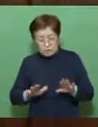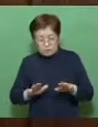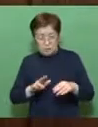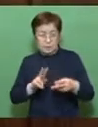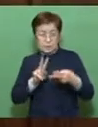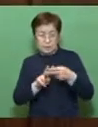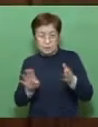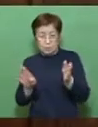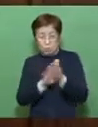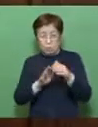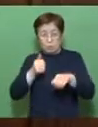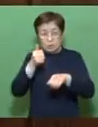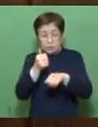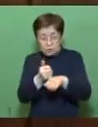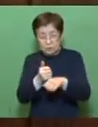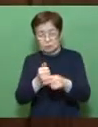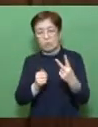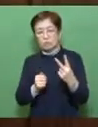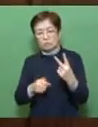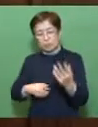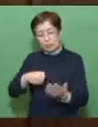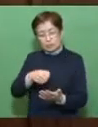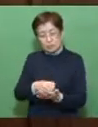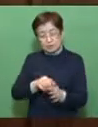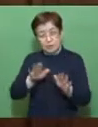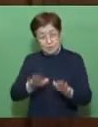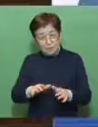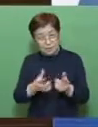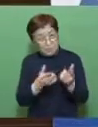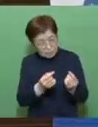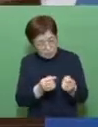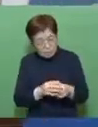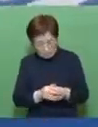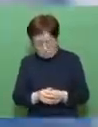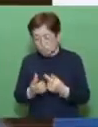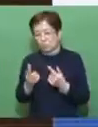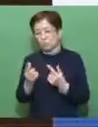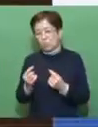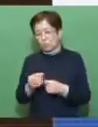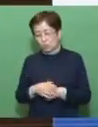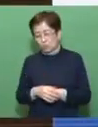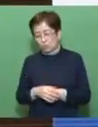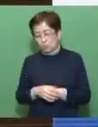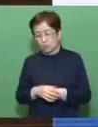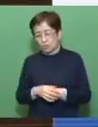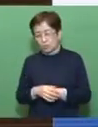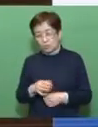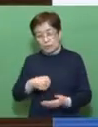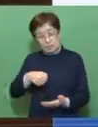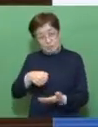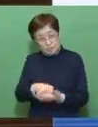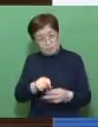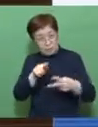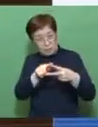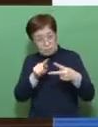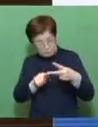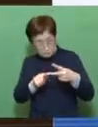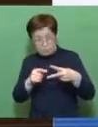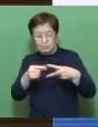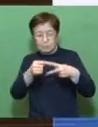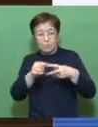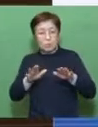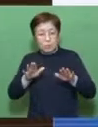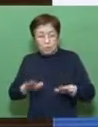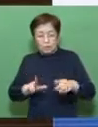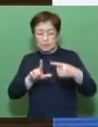実は2つのことを決意したということですねえそうなんですねはいその内容がこちら今年のね1月17日